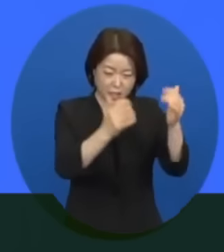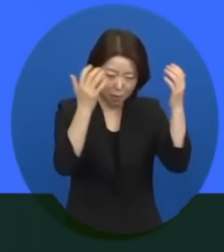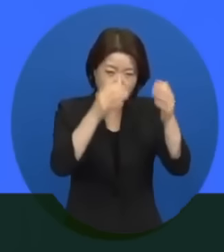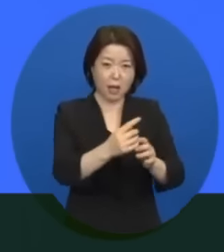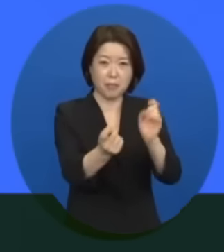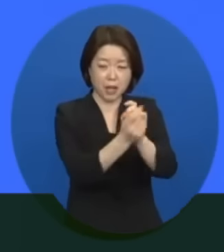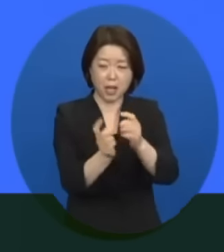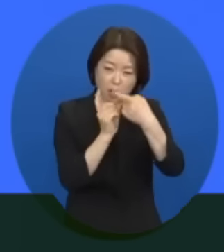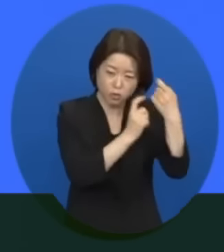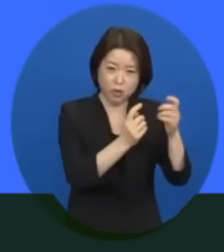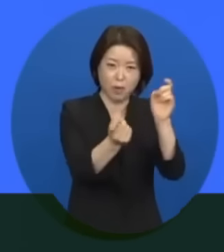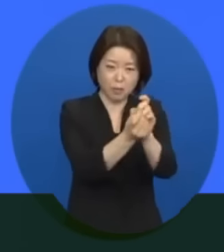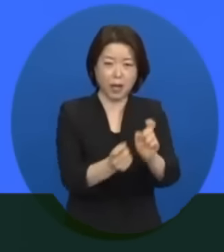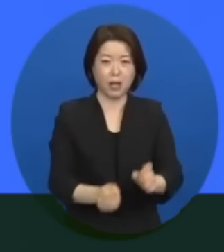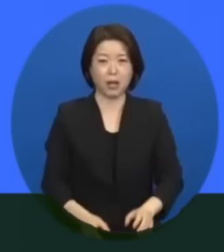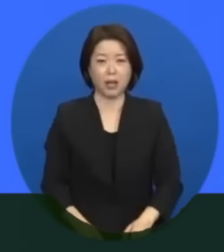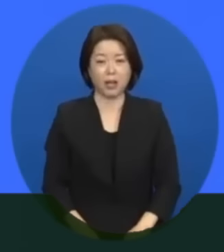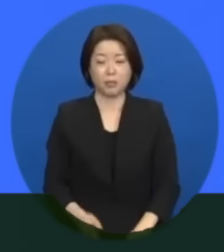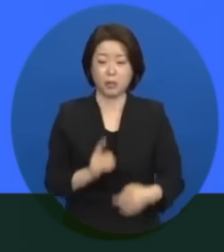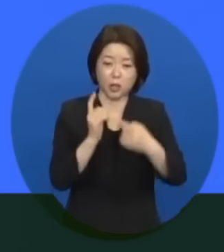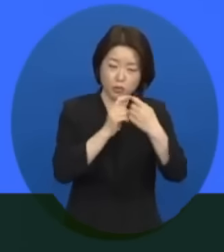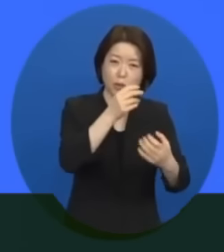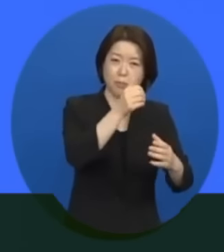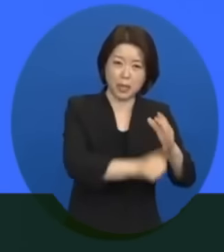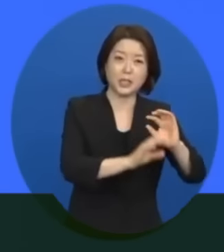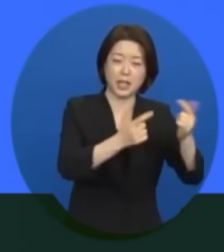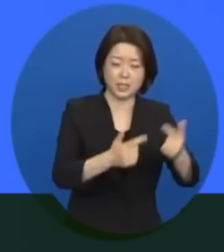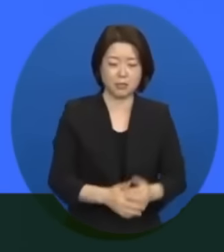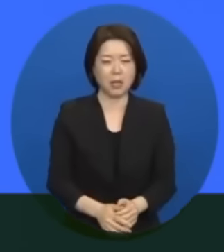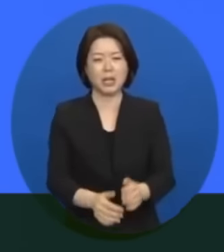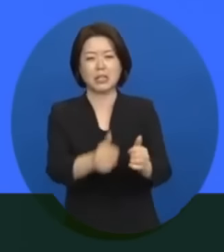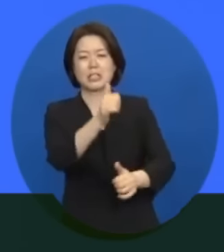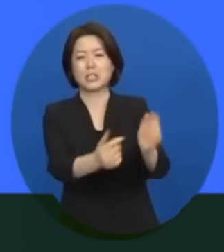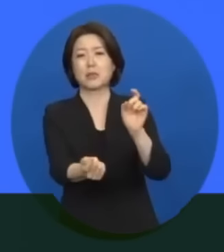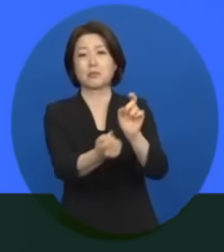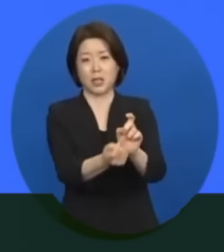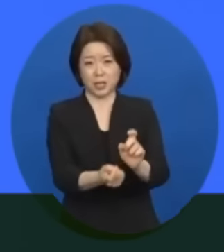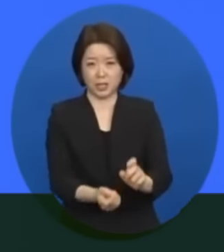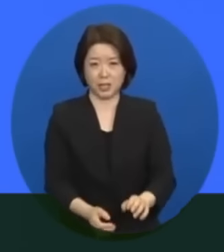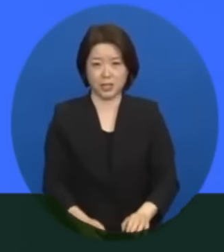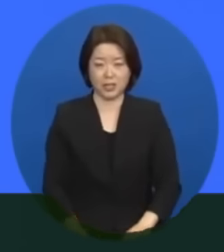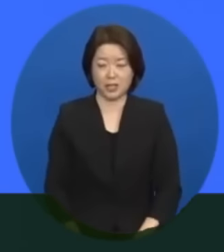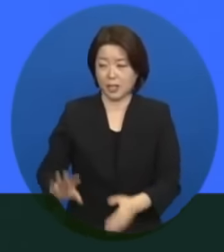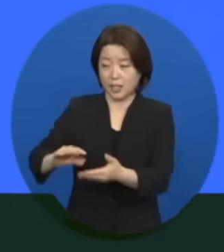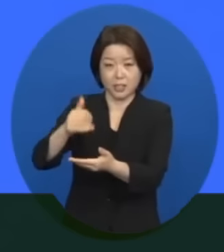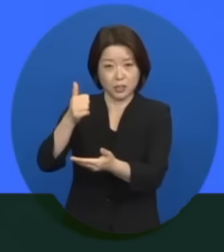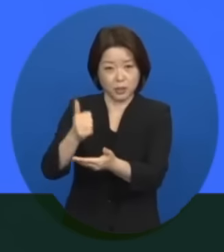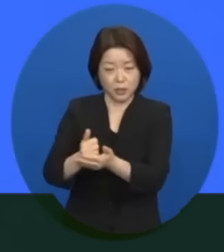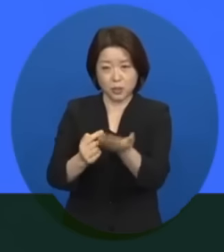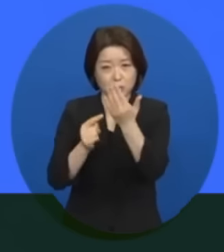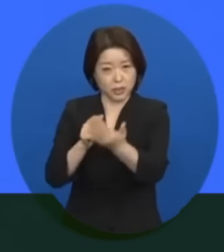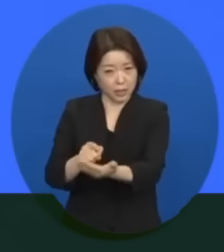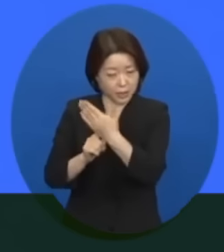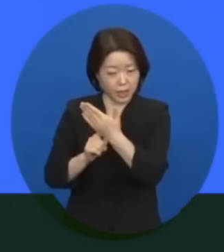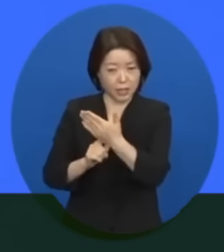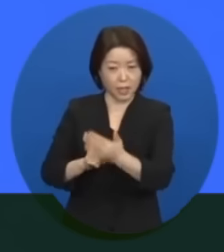당합니다 유혹이 넘어가지 않지만 그 시험을 나가게 돼요 그니까 여러분들이 그리스도인들에게 나타나는이